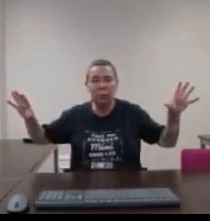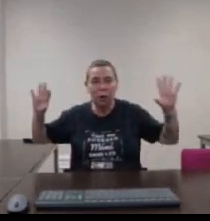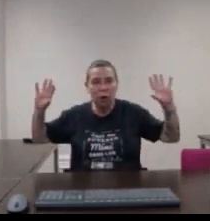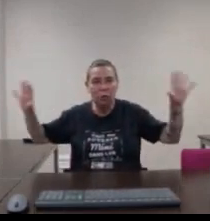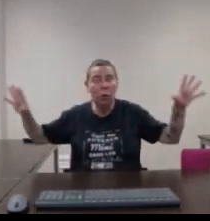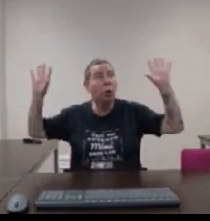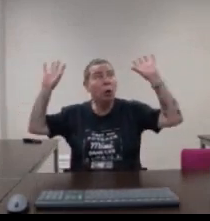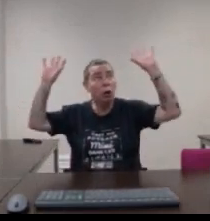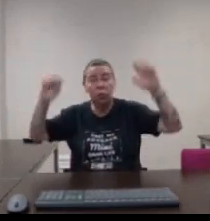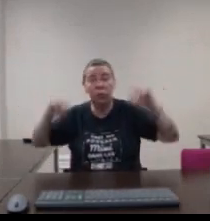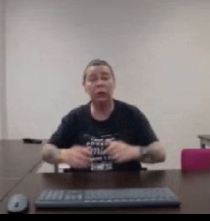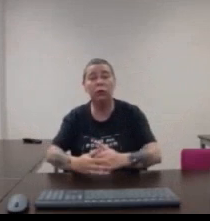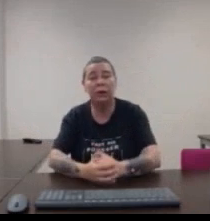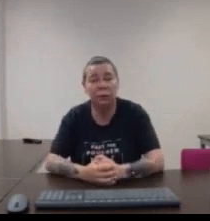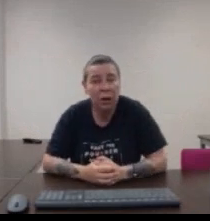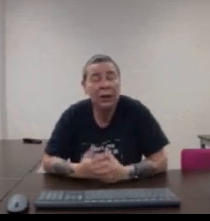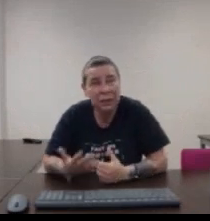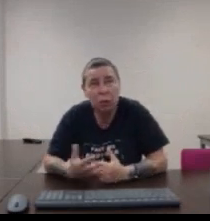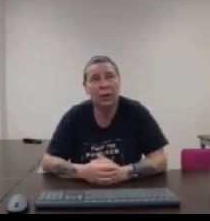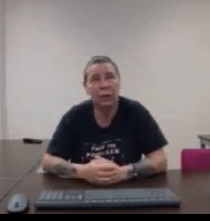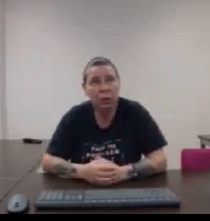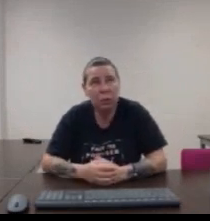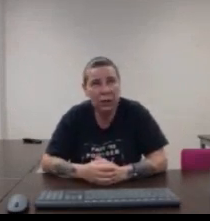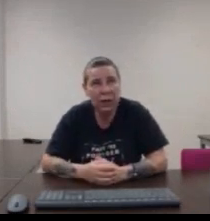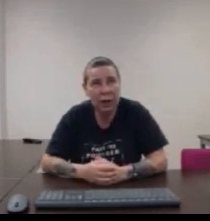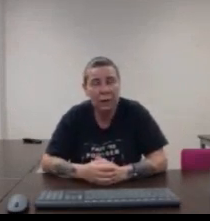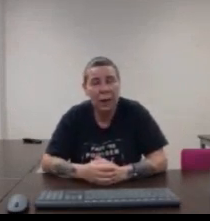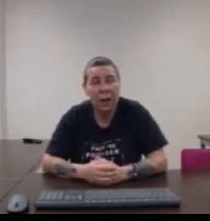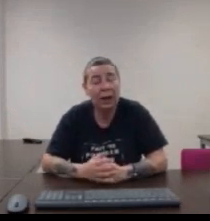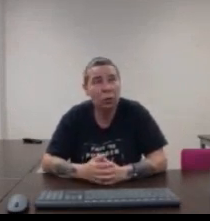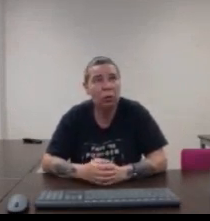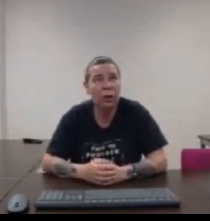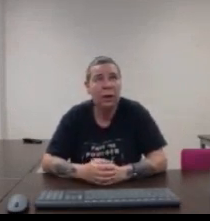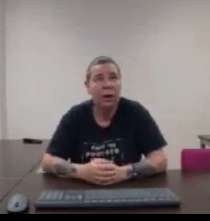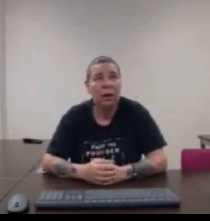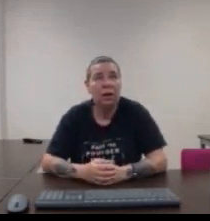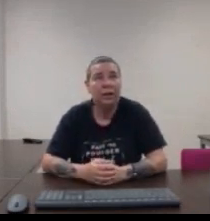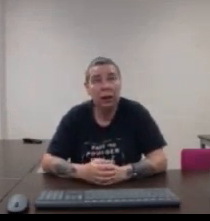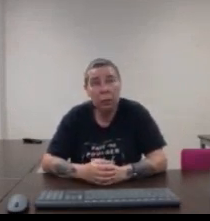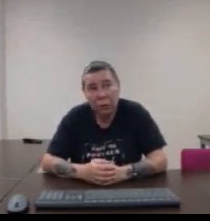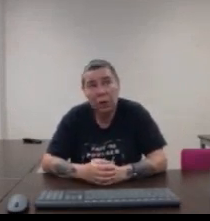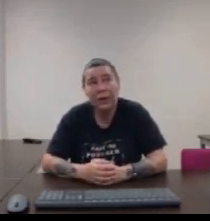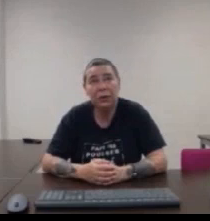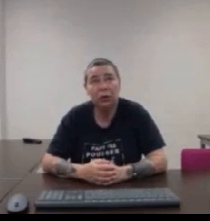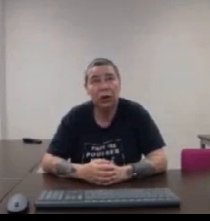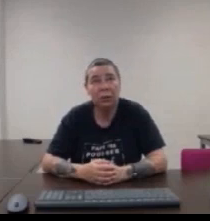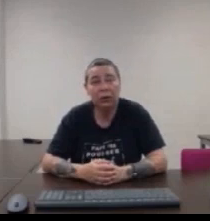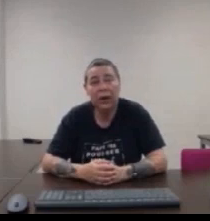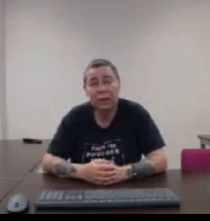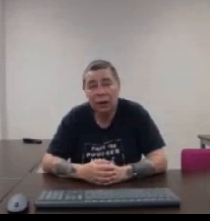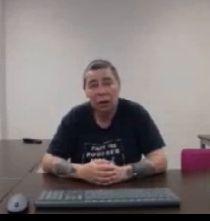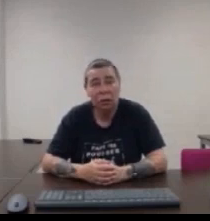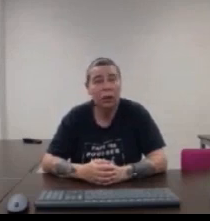avoir des revêtements muraux ou au niveau du plafond qui vont contribuer aussi à réduire le bruit. Décloisonnement adapté entre